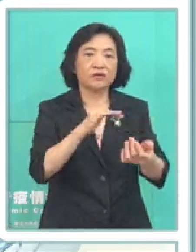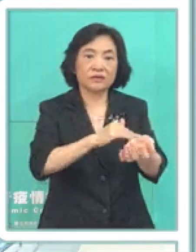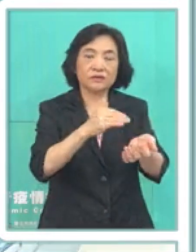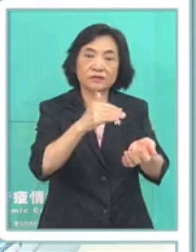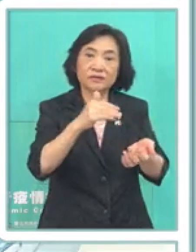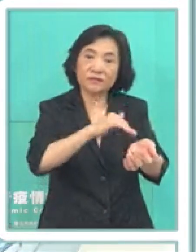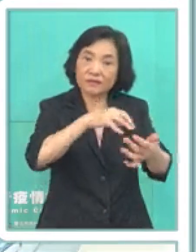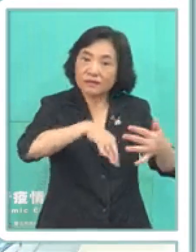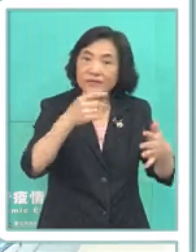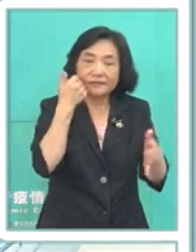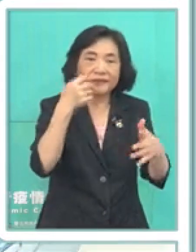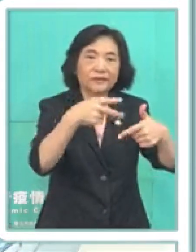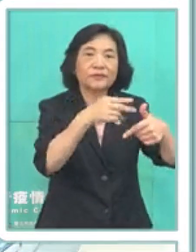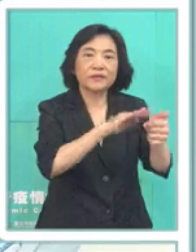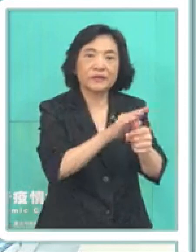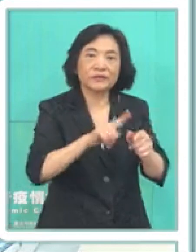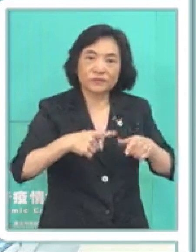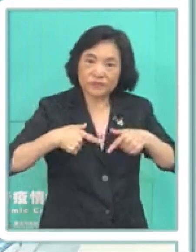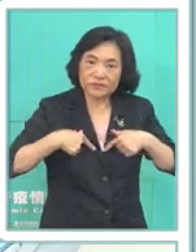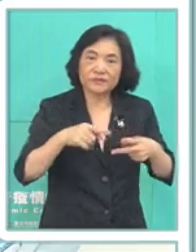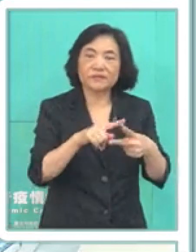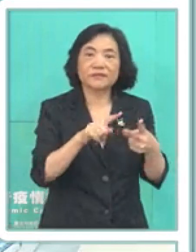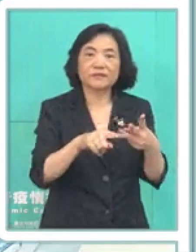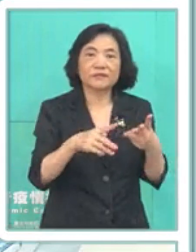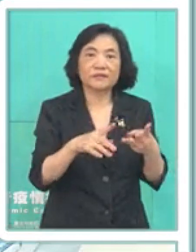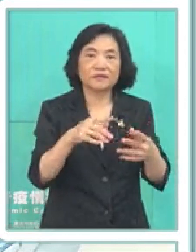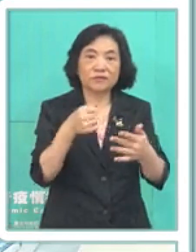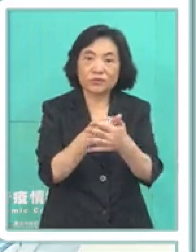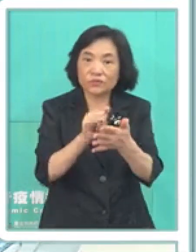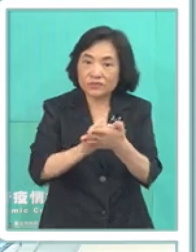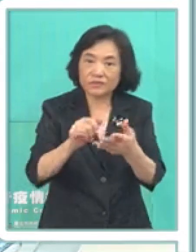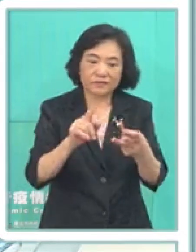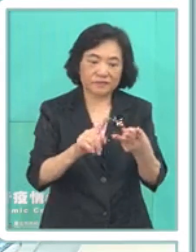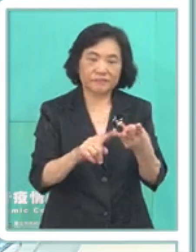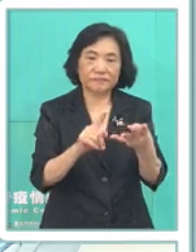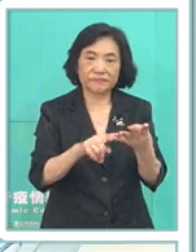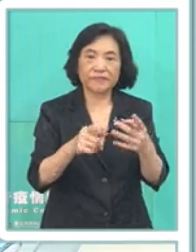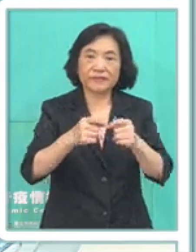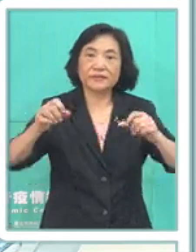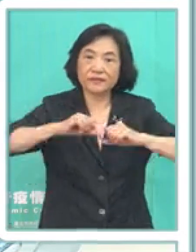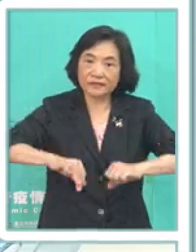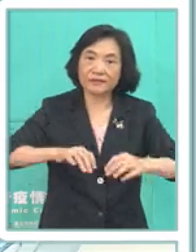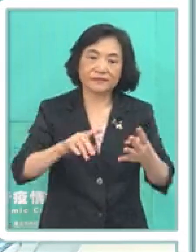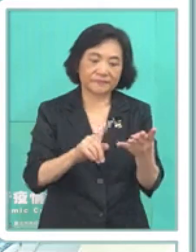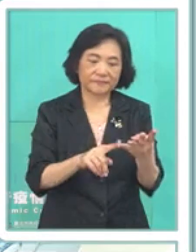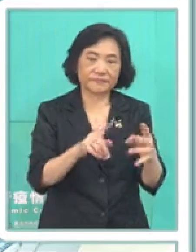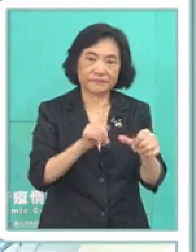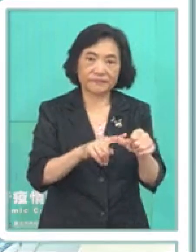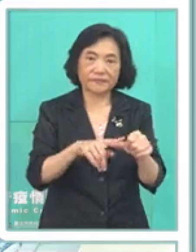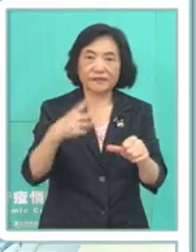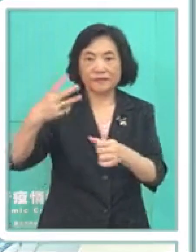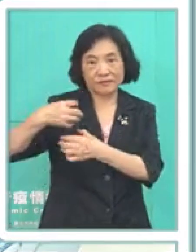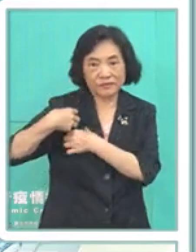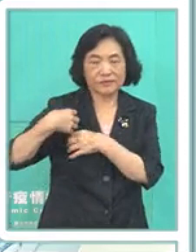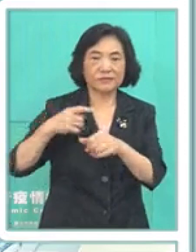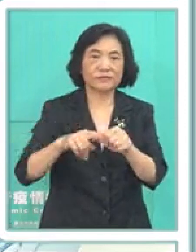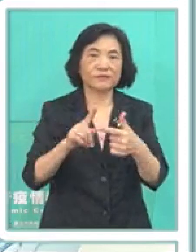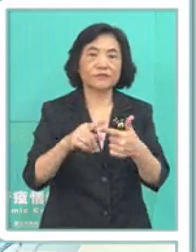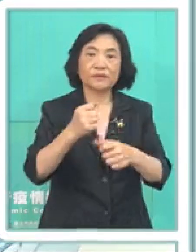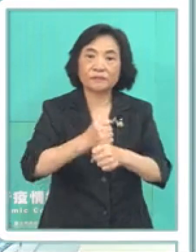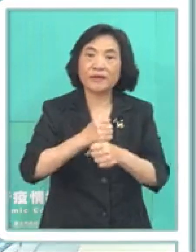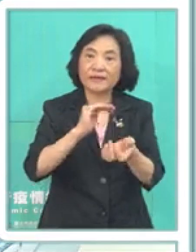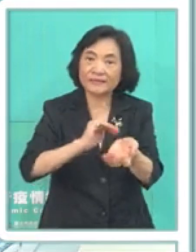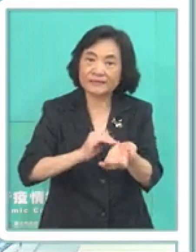区、中心院区、忠孝院区、长庚医院、三总、马